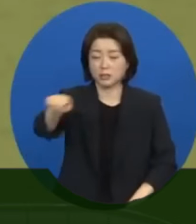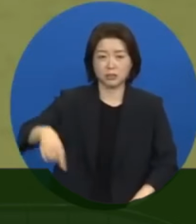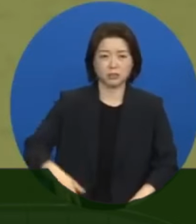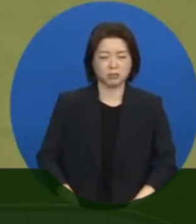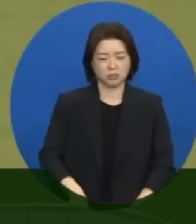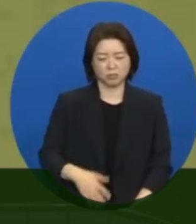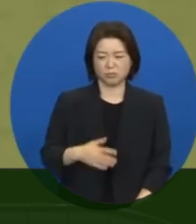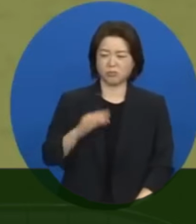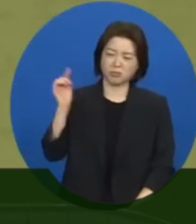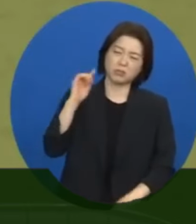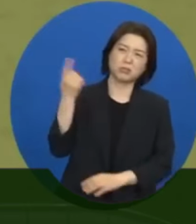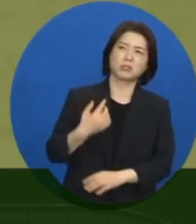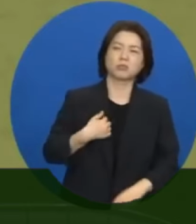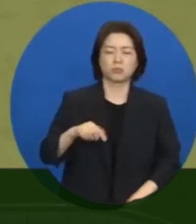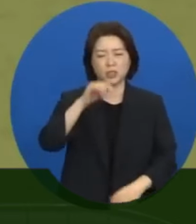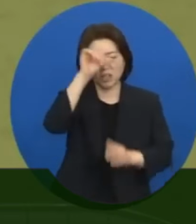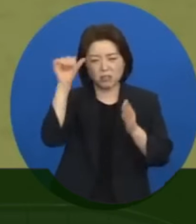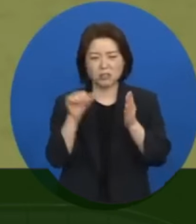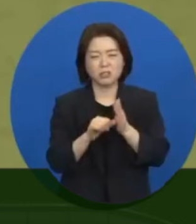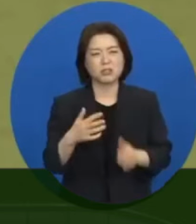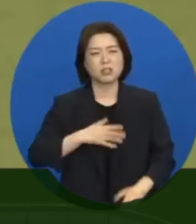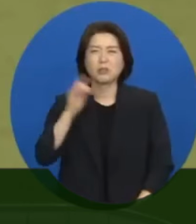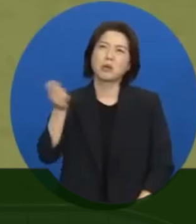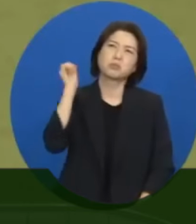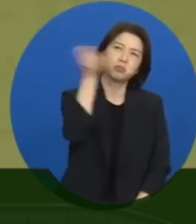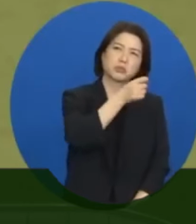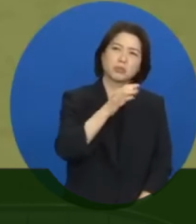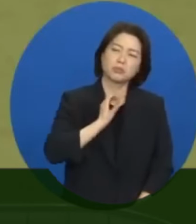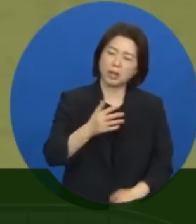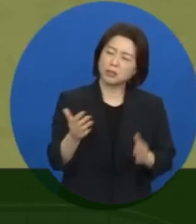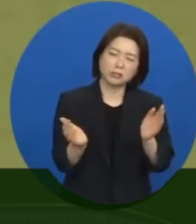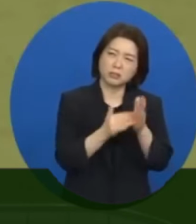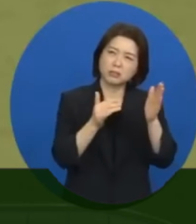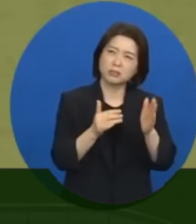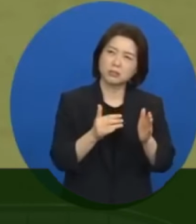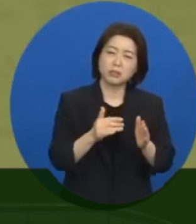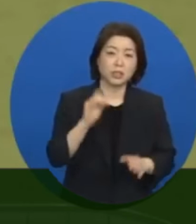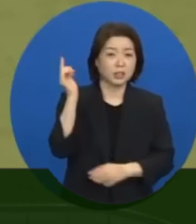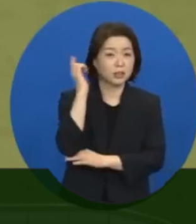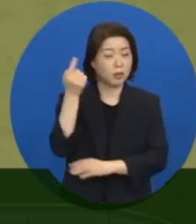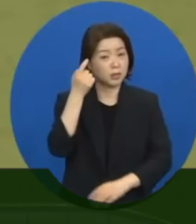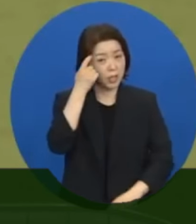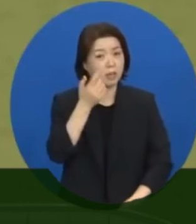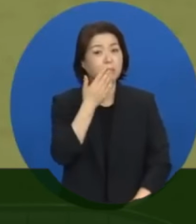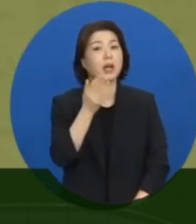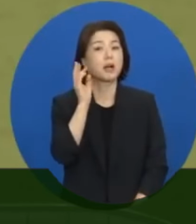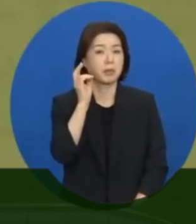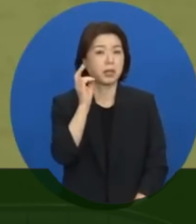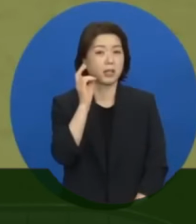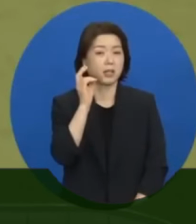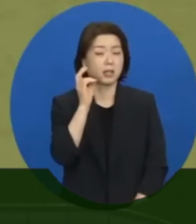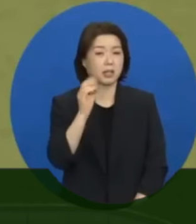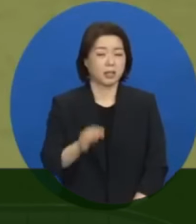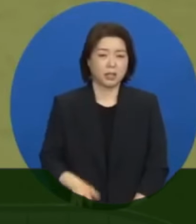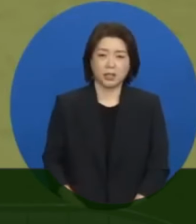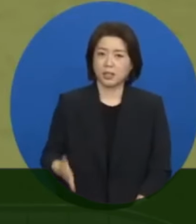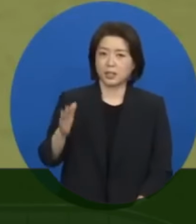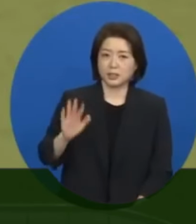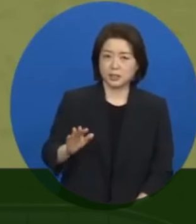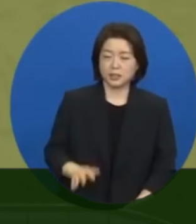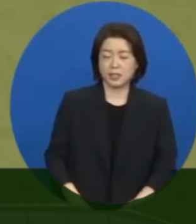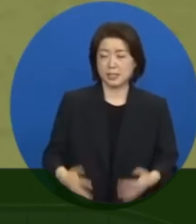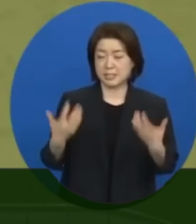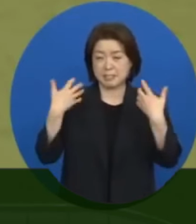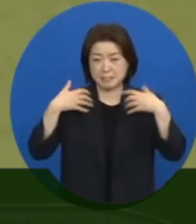들판에서 돌팔매 하다가 인생 끝나는 인생 아닌가 이런 생각을 했을지도 모르죠 다윗이 사자와